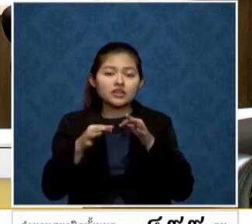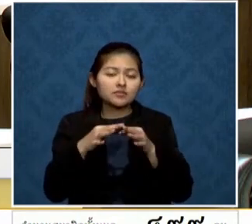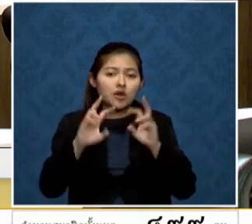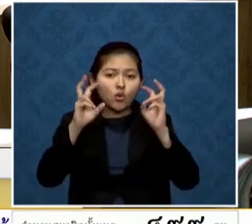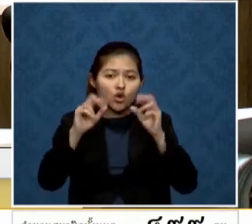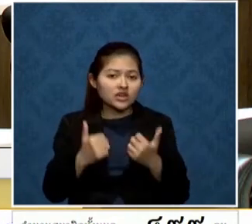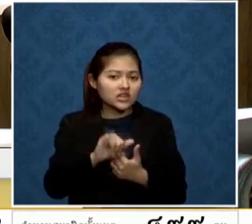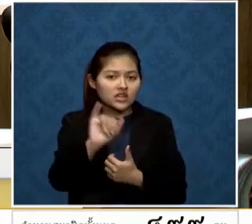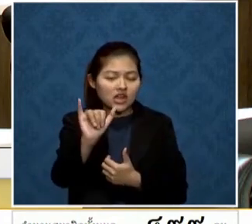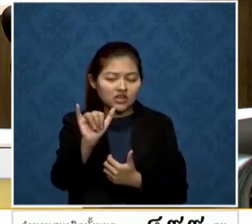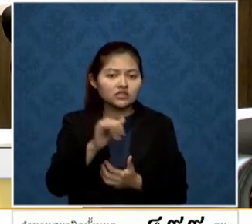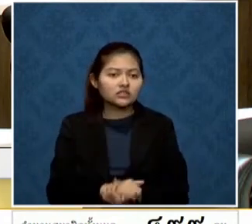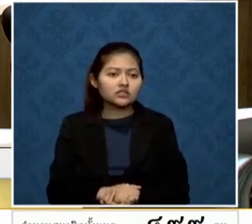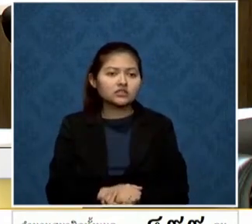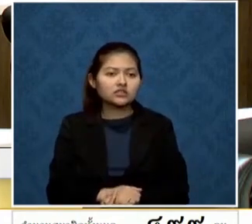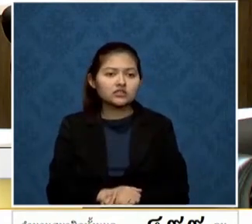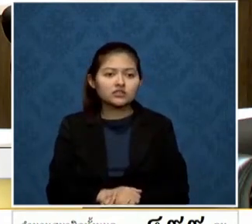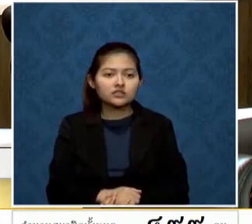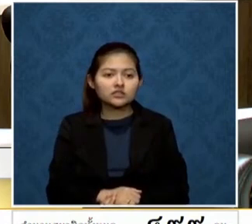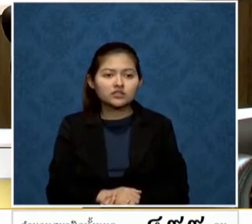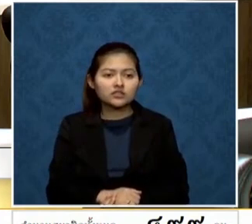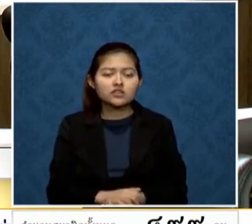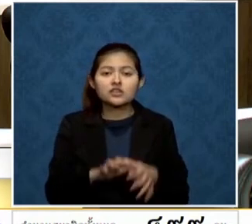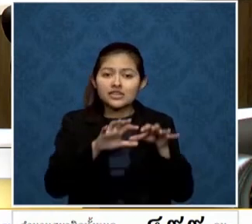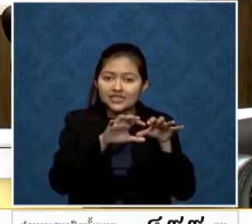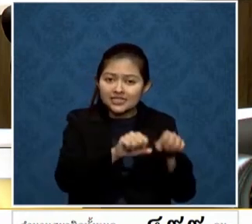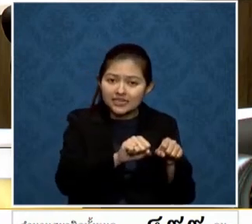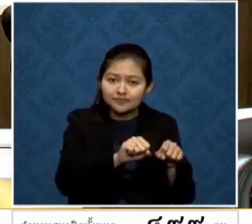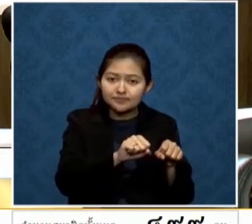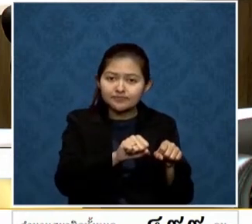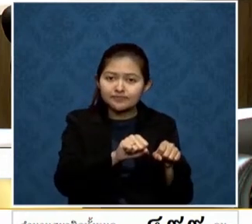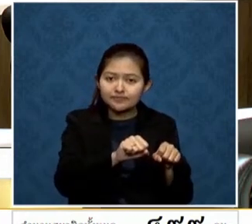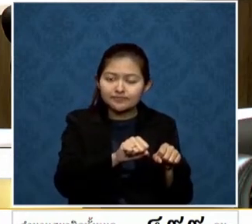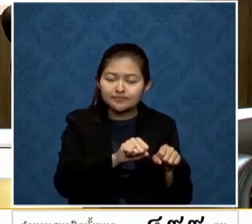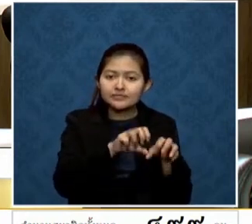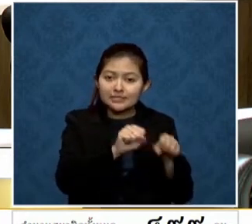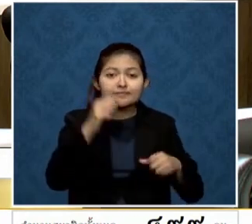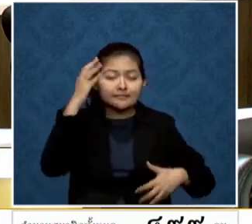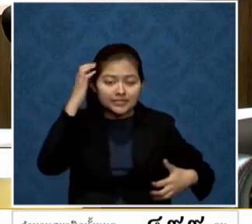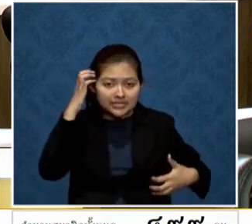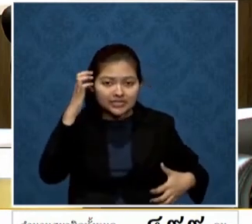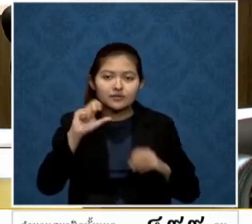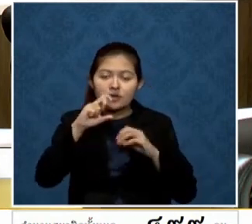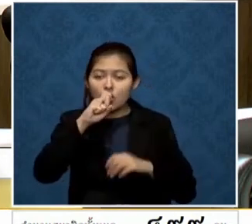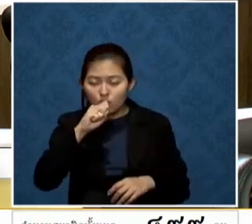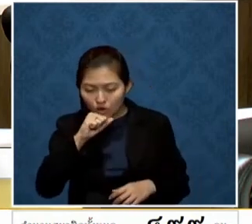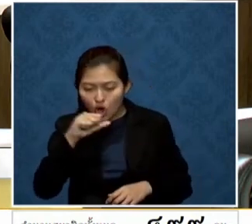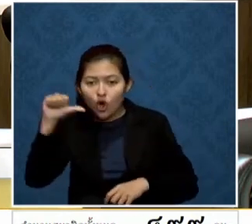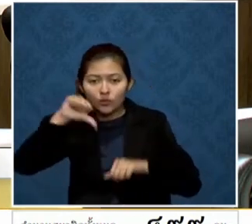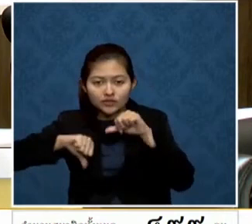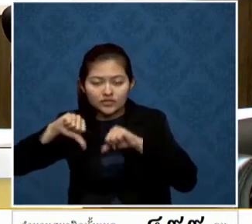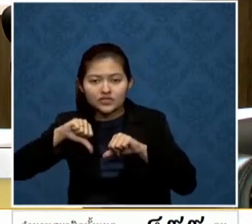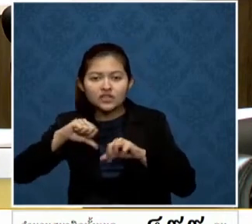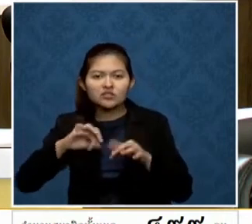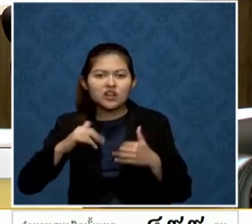ประเด็นนี้นะครับนั่นก็คือการจับลิงไปเป็นสัตว์ทดลองครับแล้วเรื่องนี้เป็นเป็นเรื่องที่เรียก